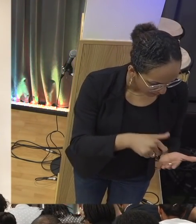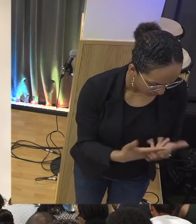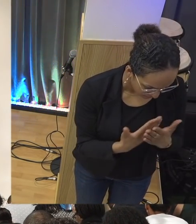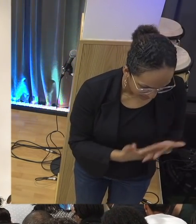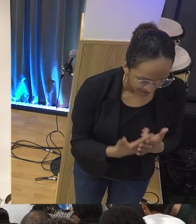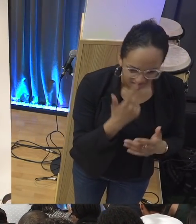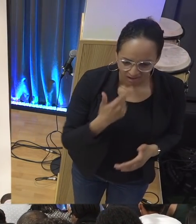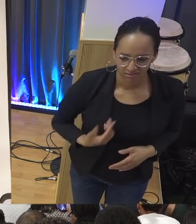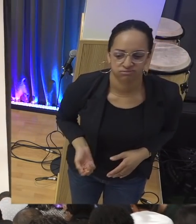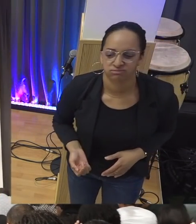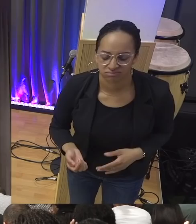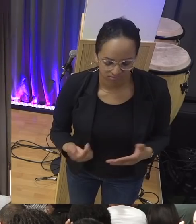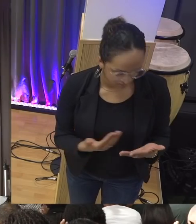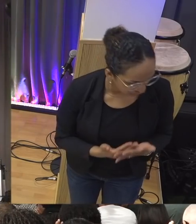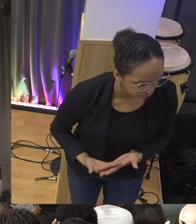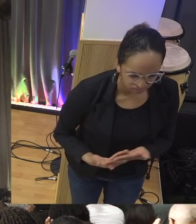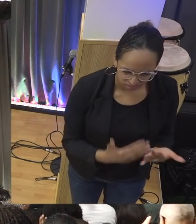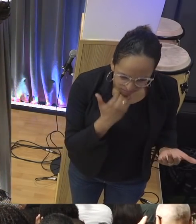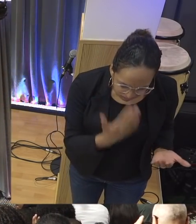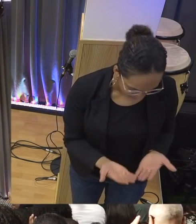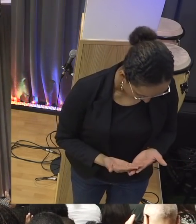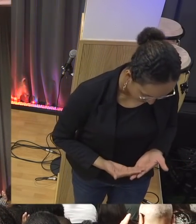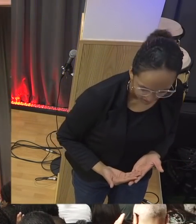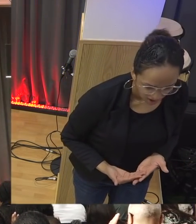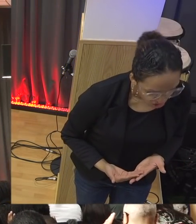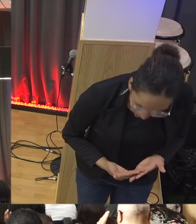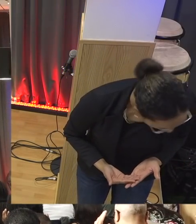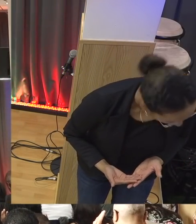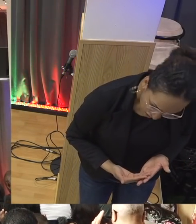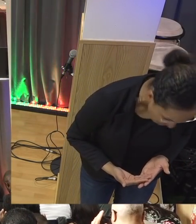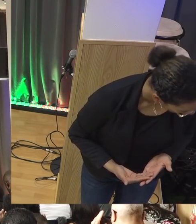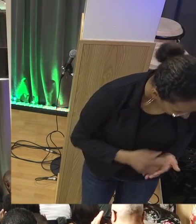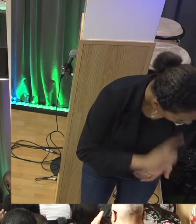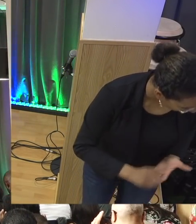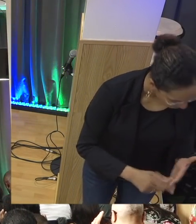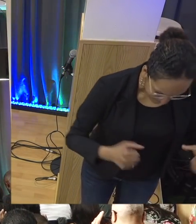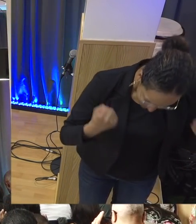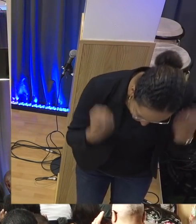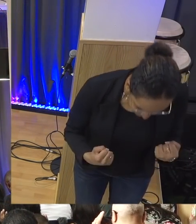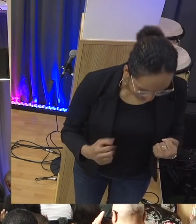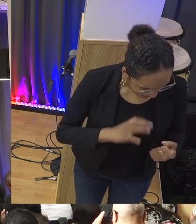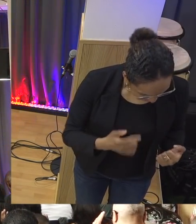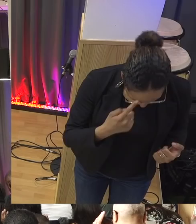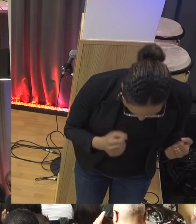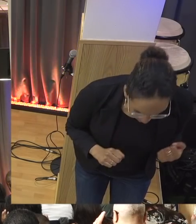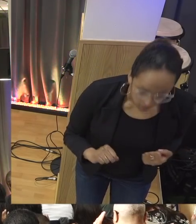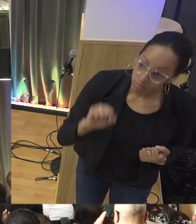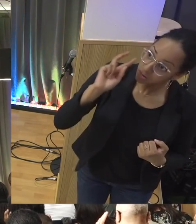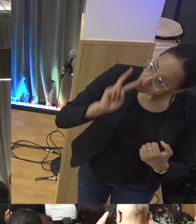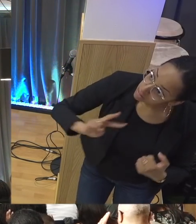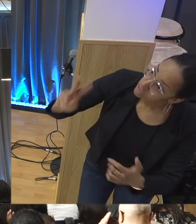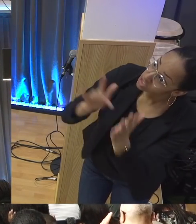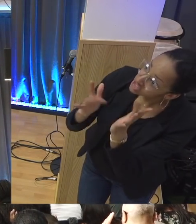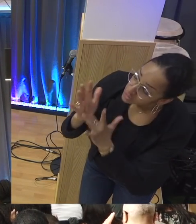perds ton temps, mais n'abandonne pas, ne laisse pas. Il faut que tu te ressaisisses dans ce deuxième trimestre. Il faut vraiment que tu lèves la tête au nom de Jésus